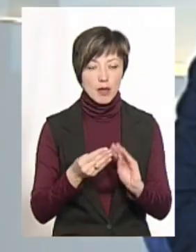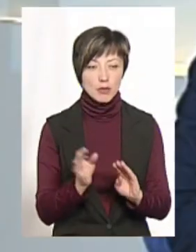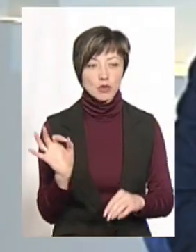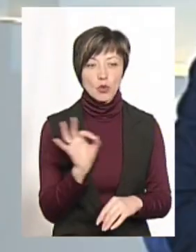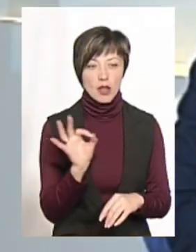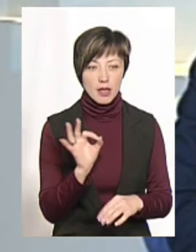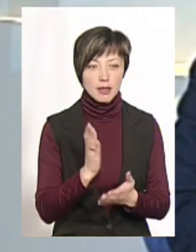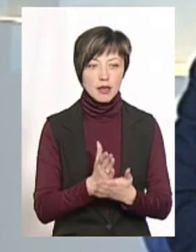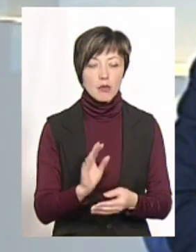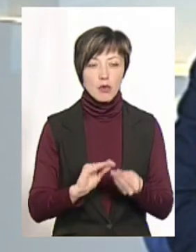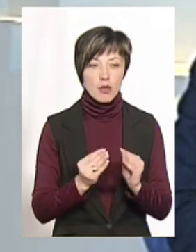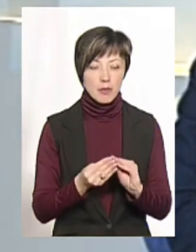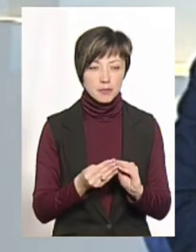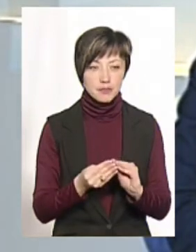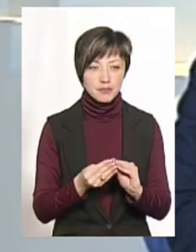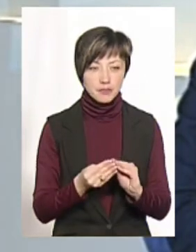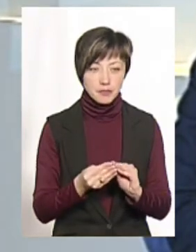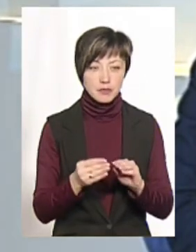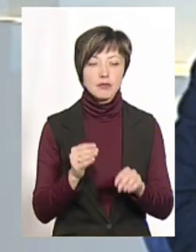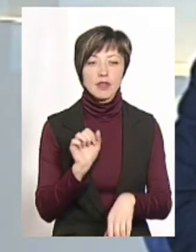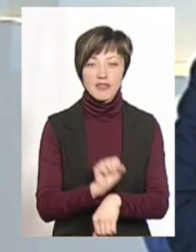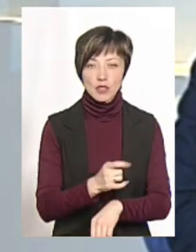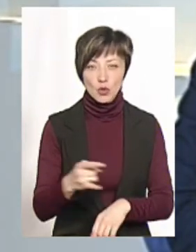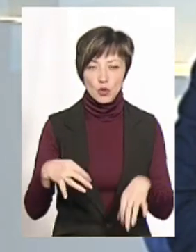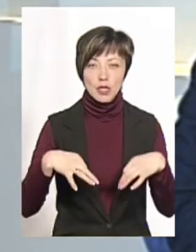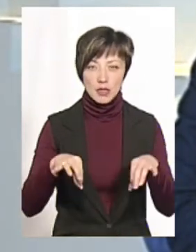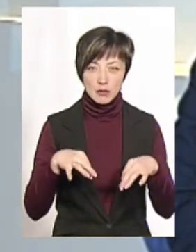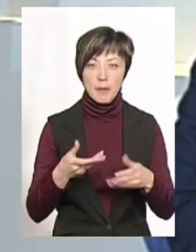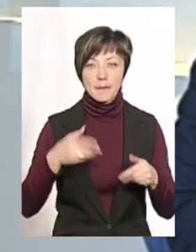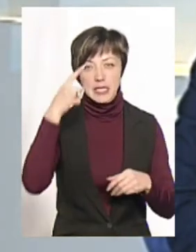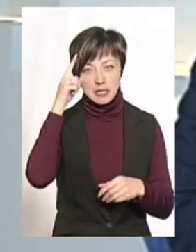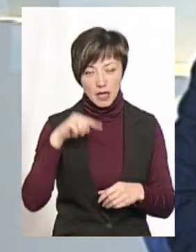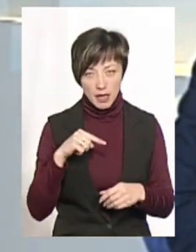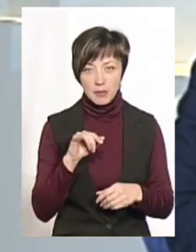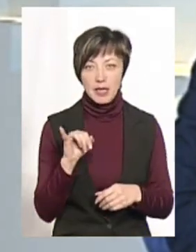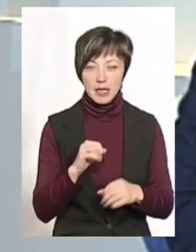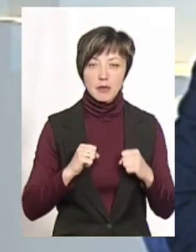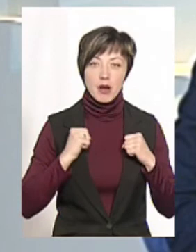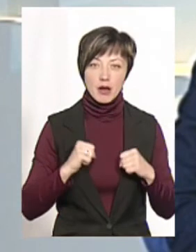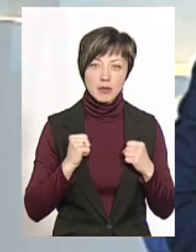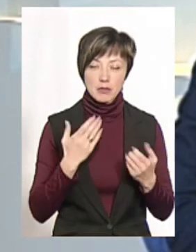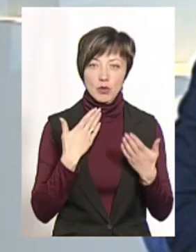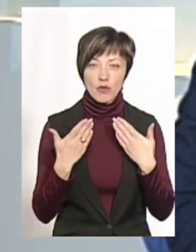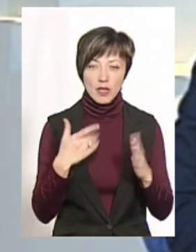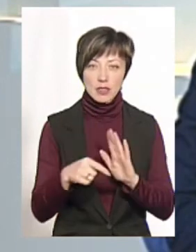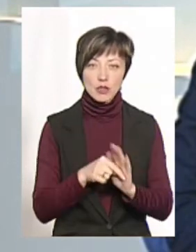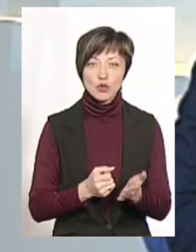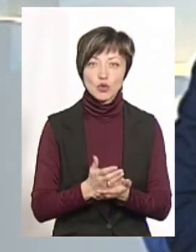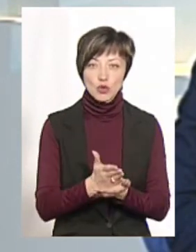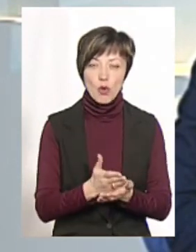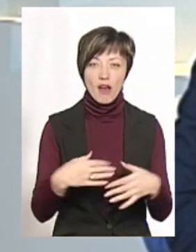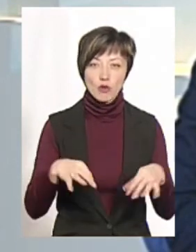з туалетом і те, що є проблематика зі створенням транспортних засобів, ми знаємо, ну і намагаємось тут спілкуватися зі